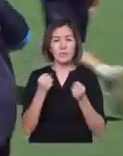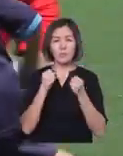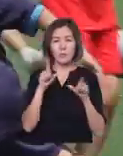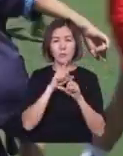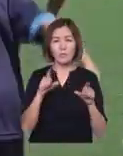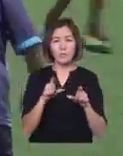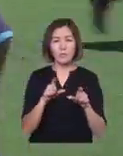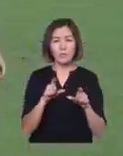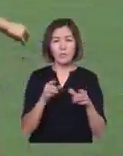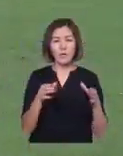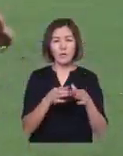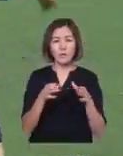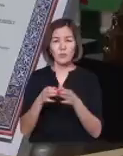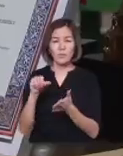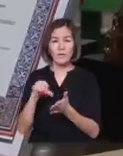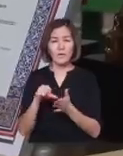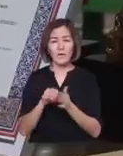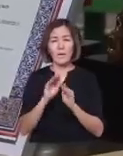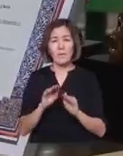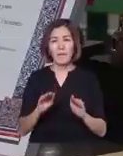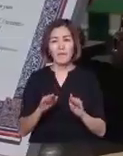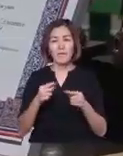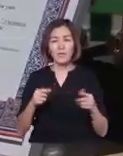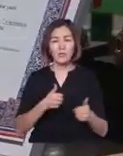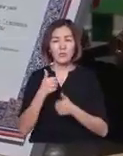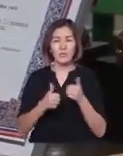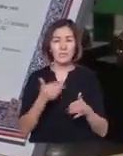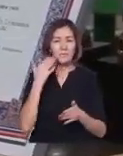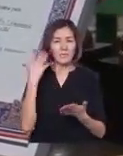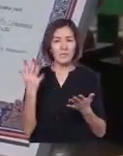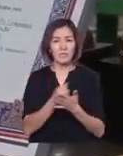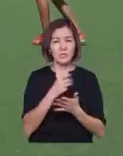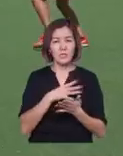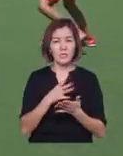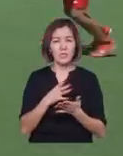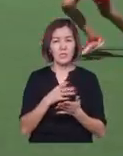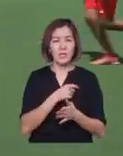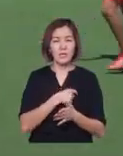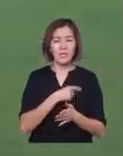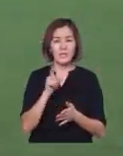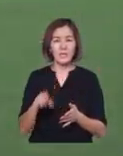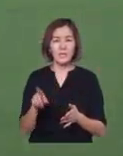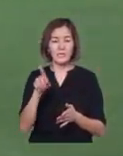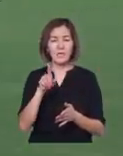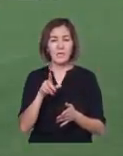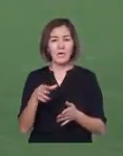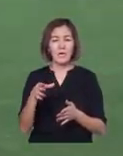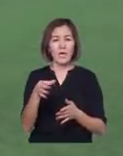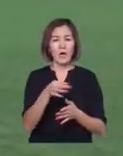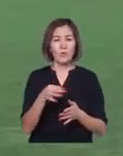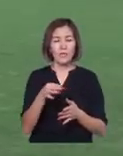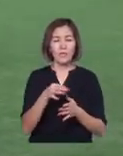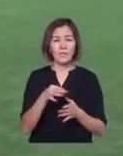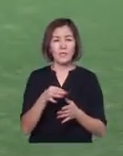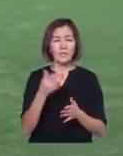мектебіне қарайтын үйірменің өрендері балалар арасындағы түрлі сайыстардан құр қол қайтып көрген емес. Қуаныш Рахымжан жаттықтыратын жастар аудандық дәрежедегі турнирлерде